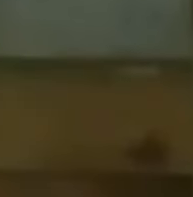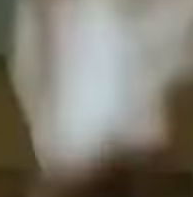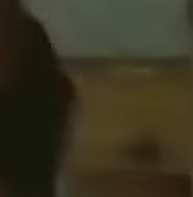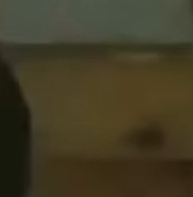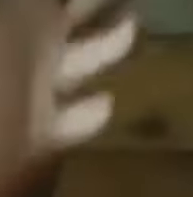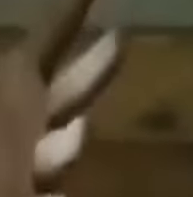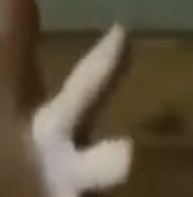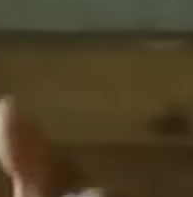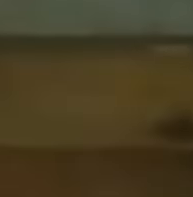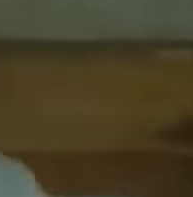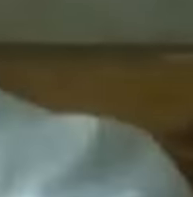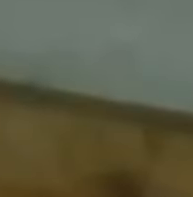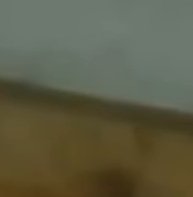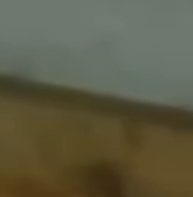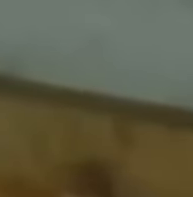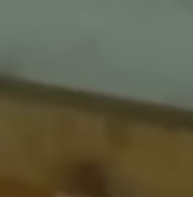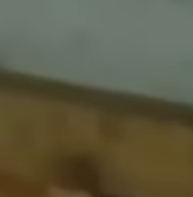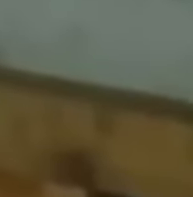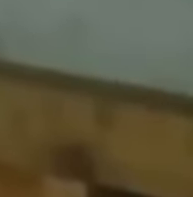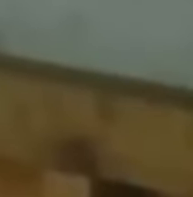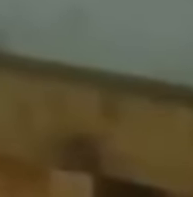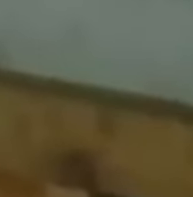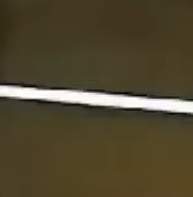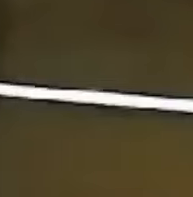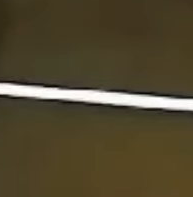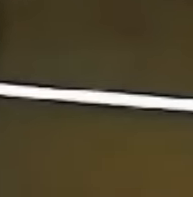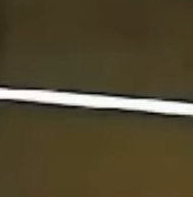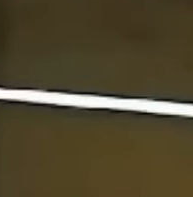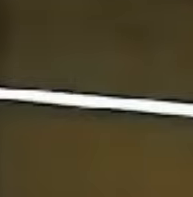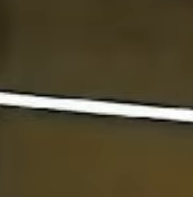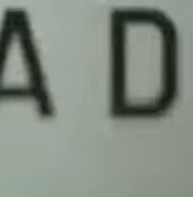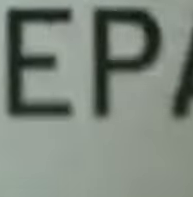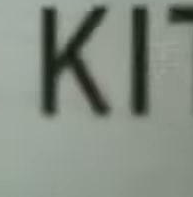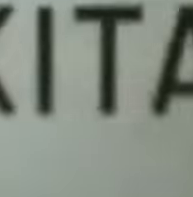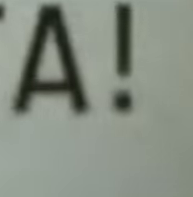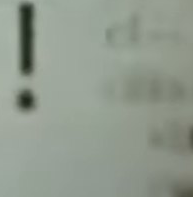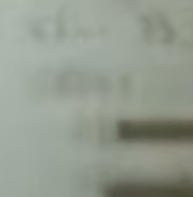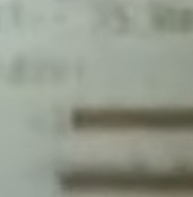doang, bakal ada efeknya gitu? Paling ujung-ujungnya sama aja.